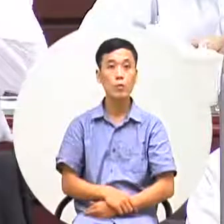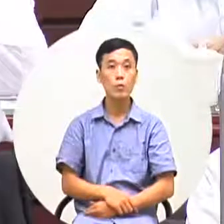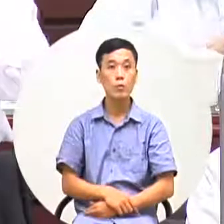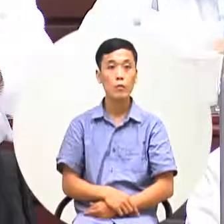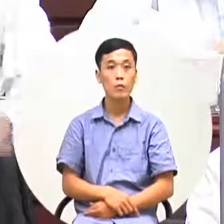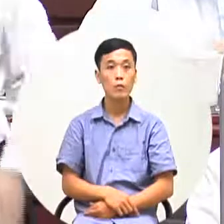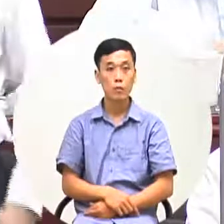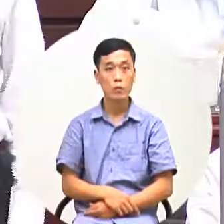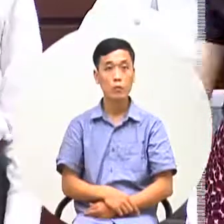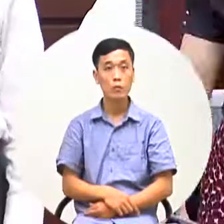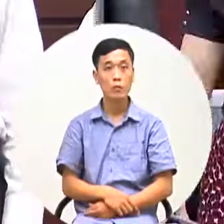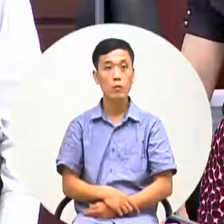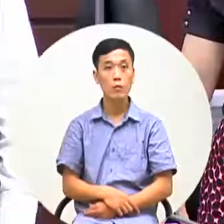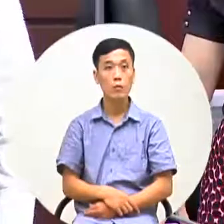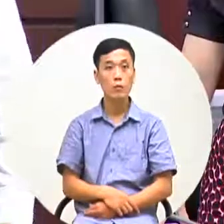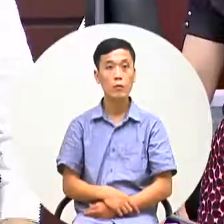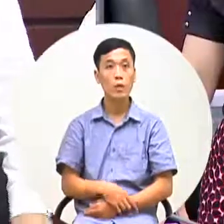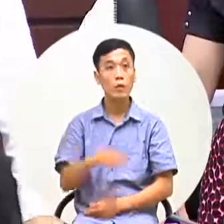这个没有问题。